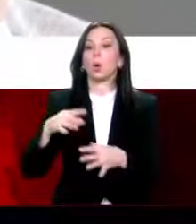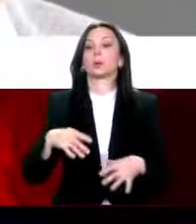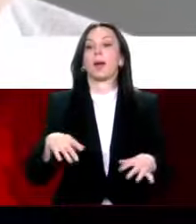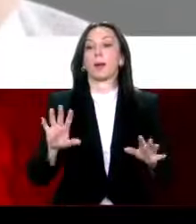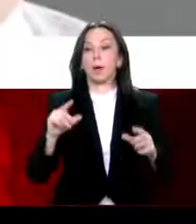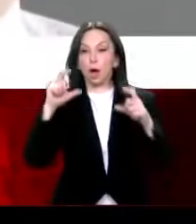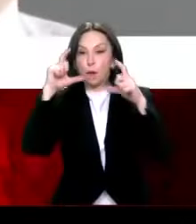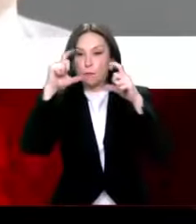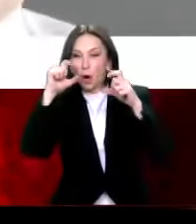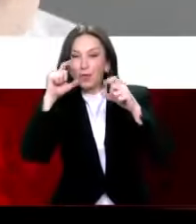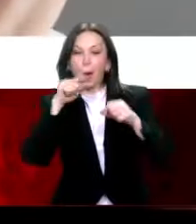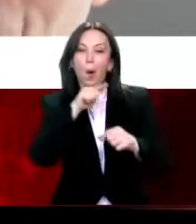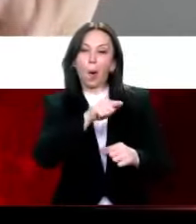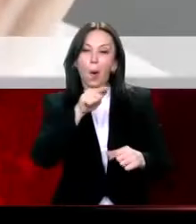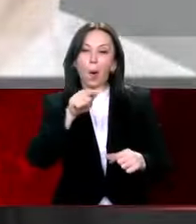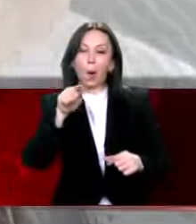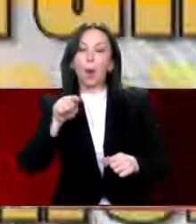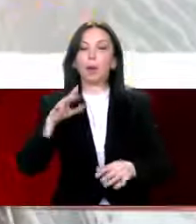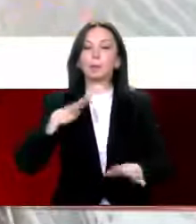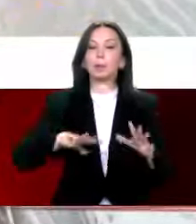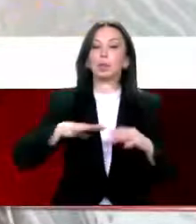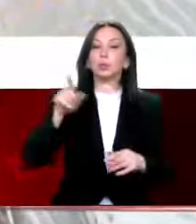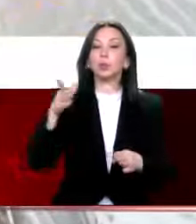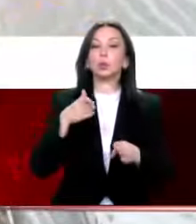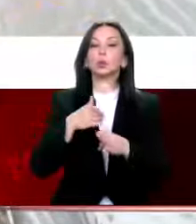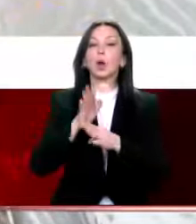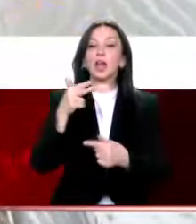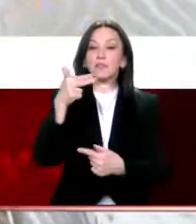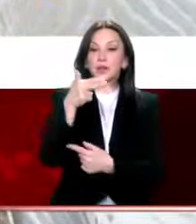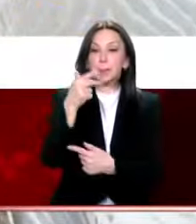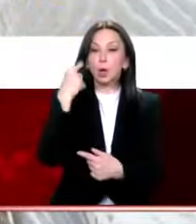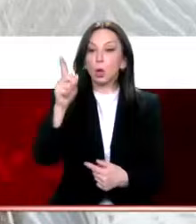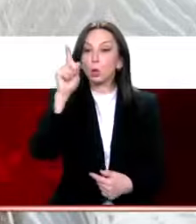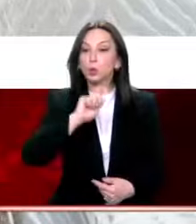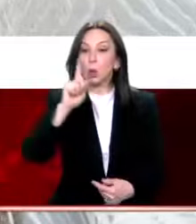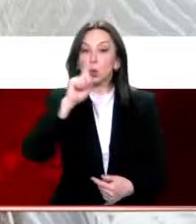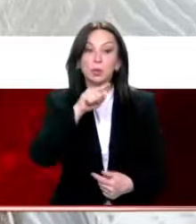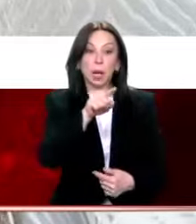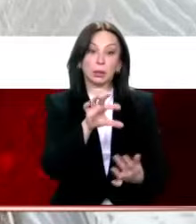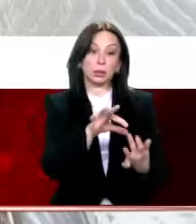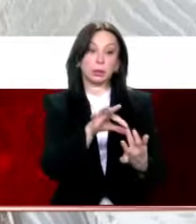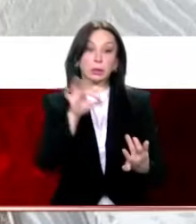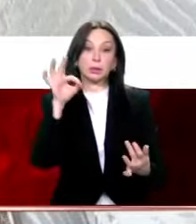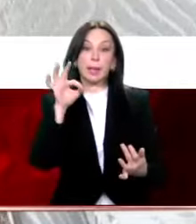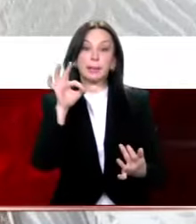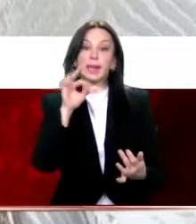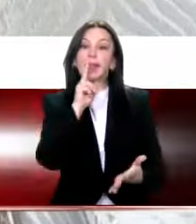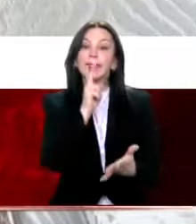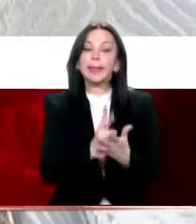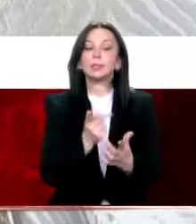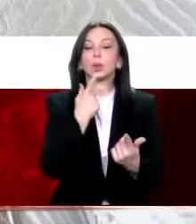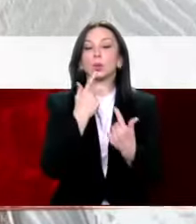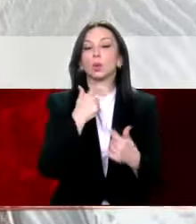parası gibi rakamlar talep ederler. Hiçbir ajans size %100 seçileceksin diye bir garanti